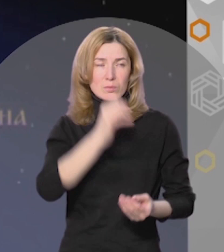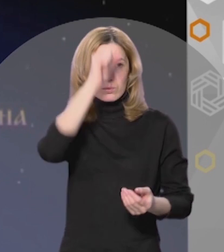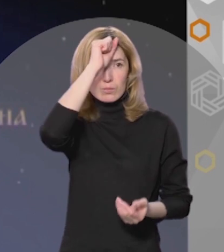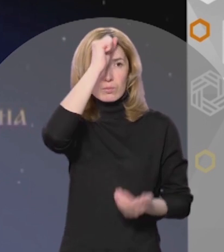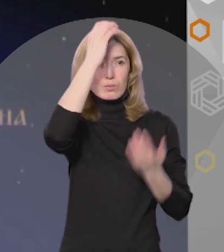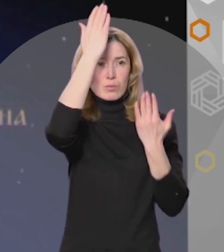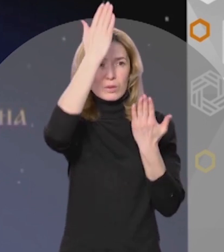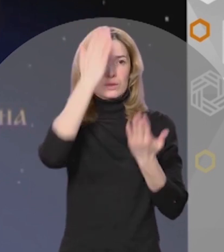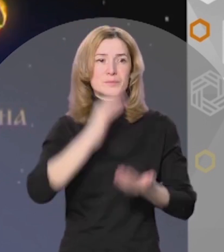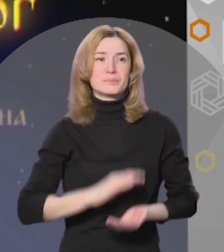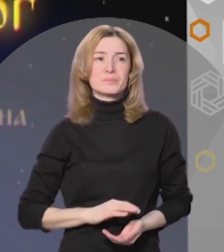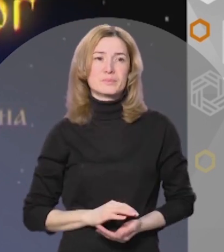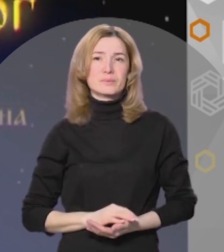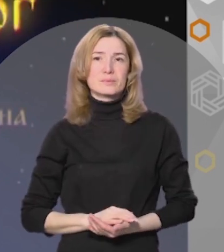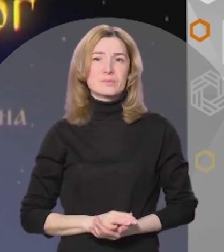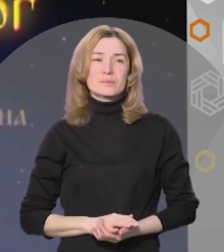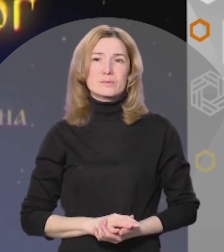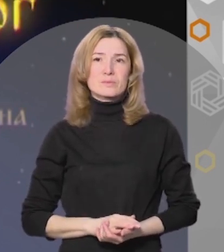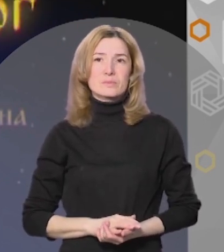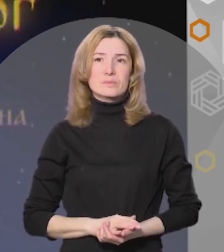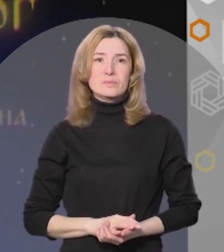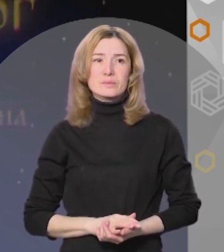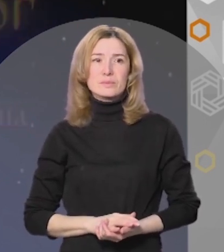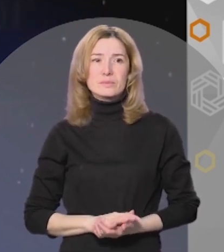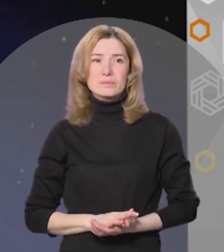было Бог.